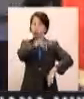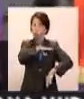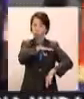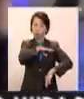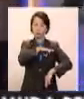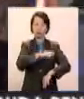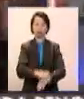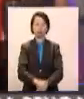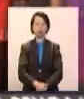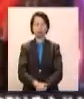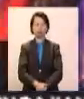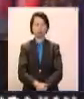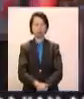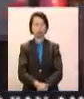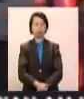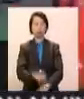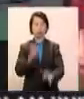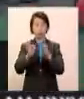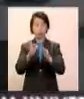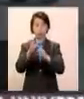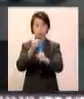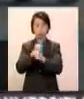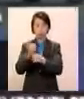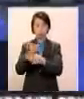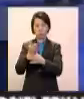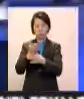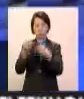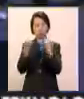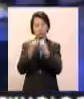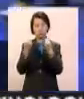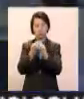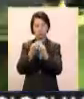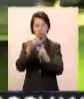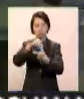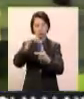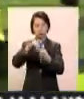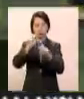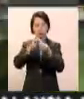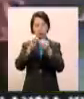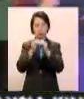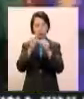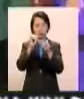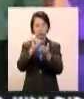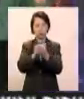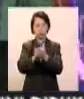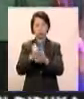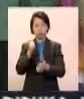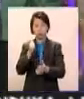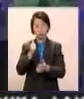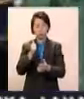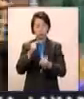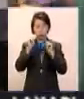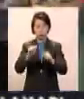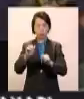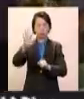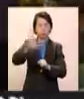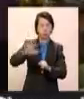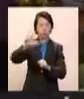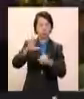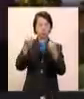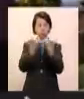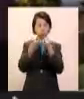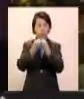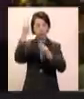Datuk kongsikan. Ya. Kalau Datuk kongsikan tadi jumlah ataupun bilangan nombor itu sendiri, boleh kita bayangkan bahawa